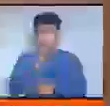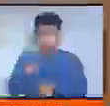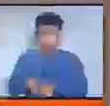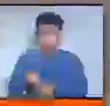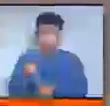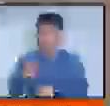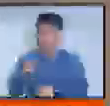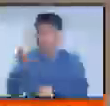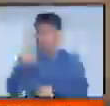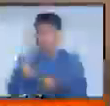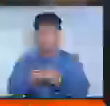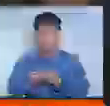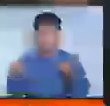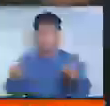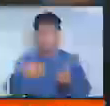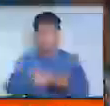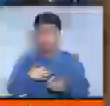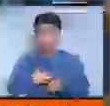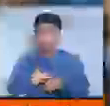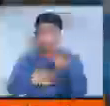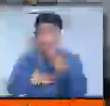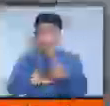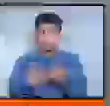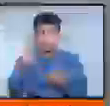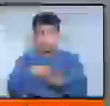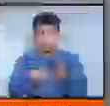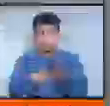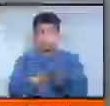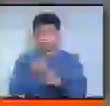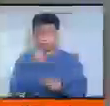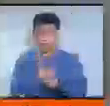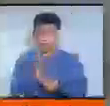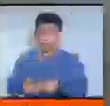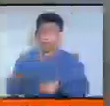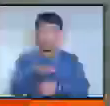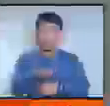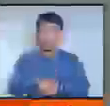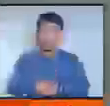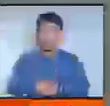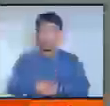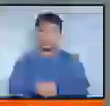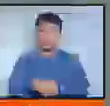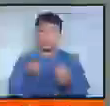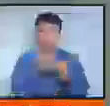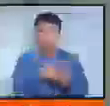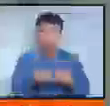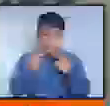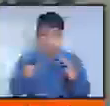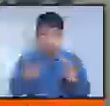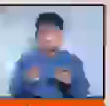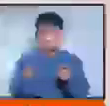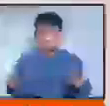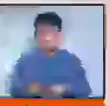Trial Court dahil sa magkahiwalay na reklamo. Kaya magandang balita raw ang utos ng Pangulo laban sa pag-vape sa pampublikong